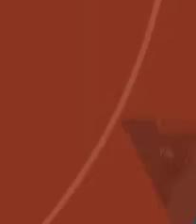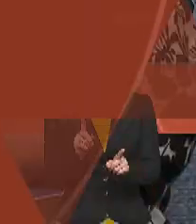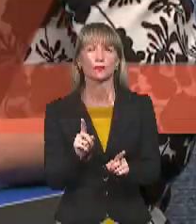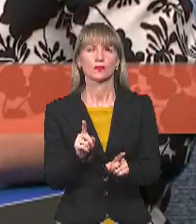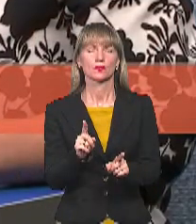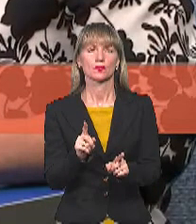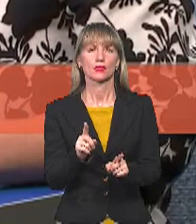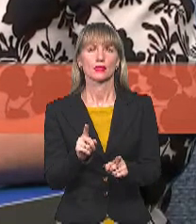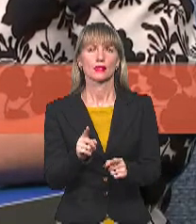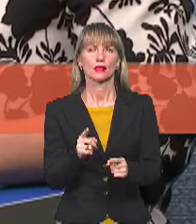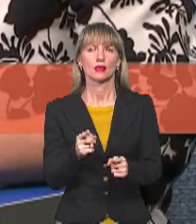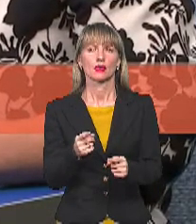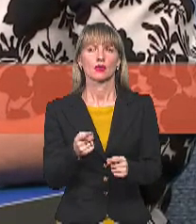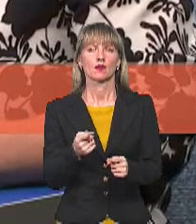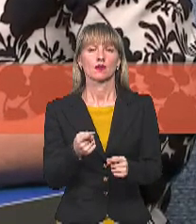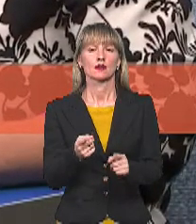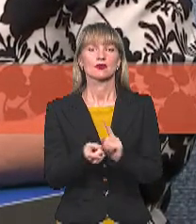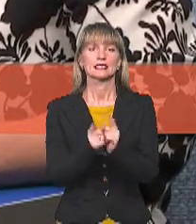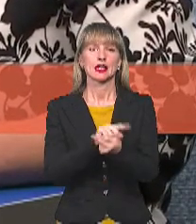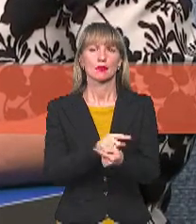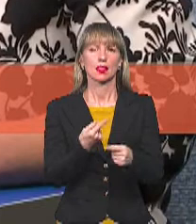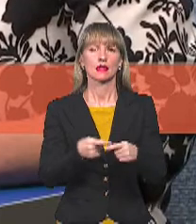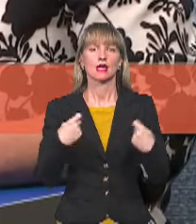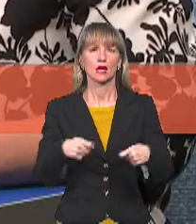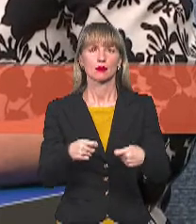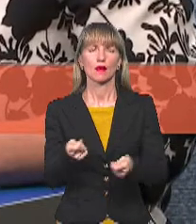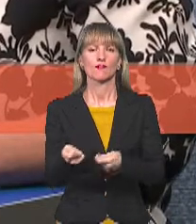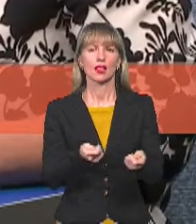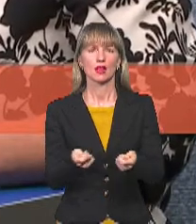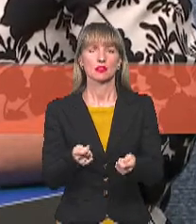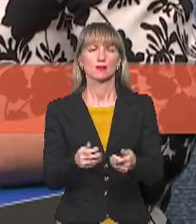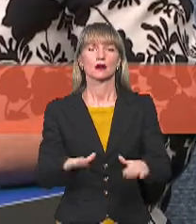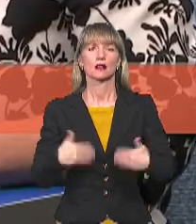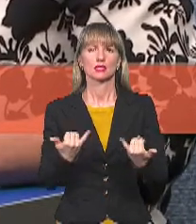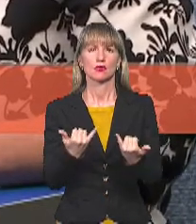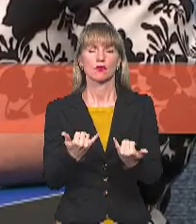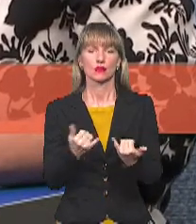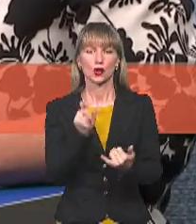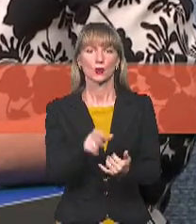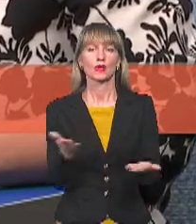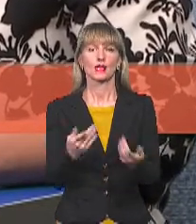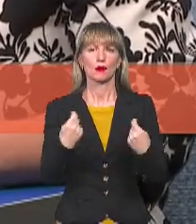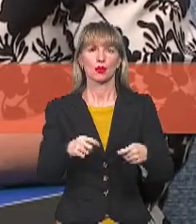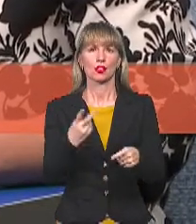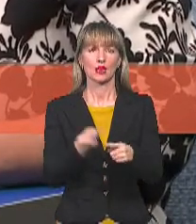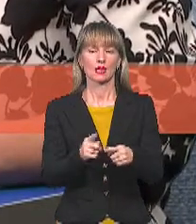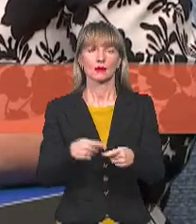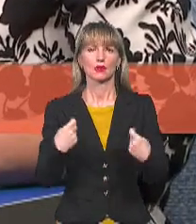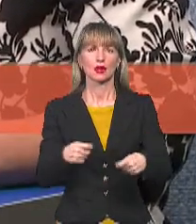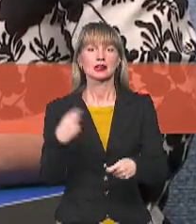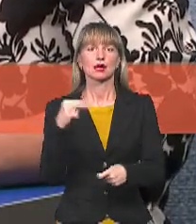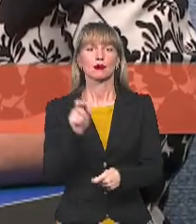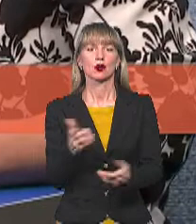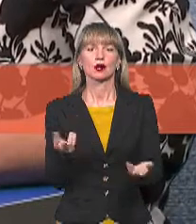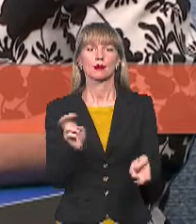взамін цього ярмарку влада пропонує сьогодні підприємцям, які торгують на цьому ярмарку, і саме запоріжцям,